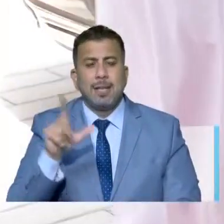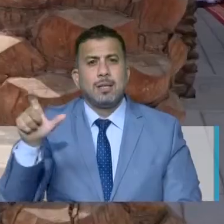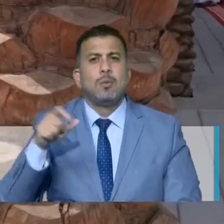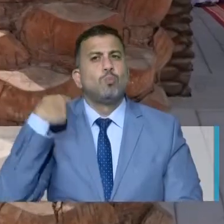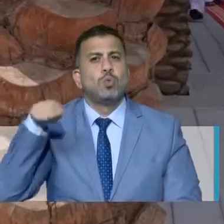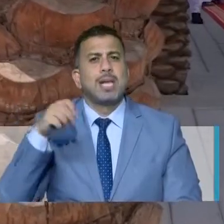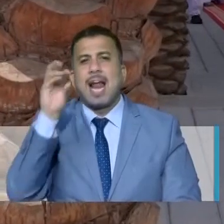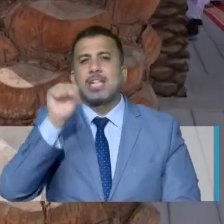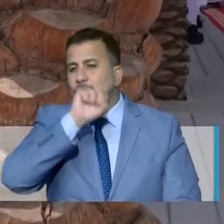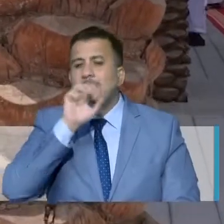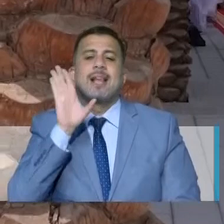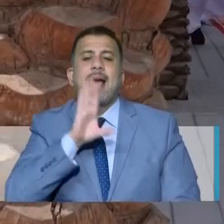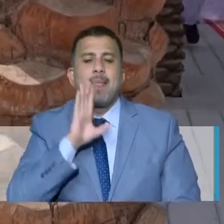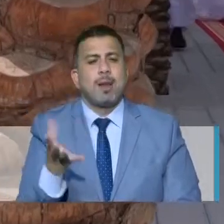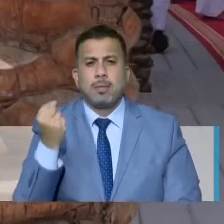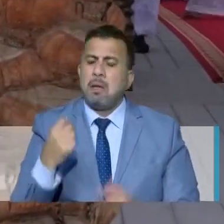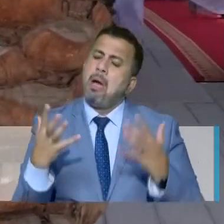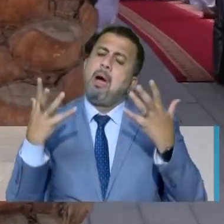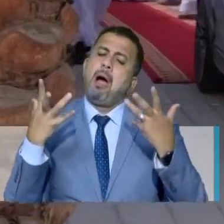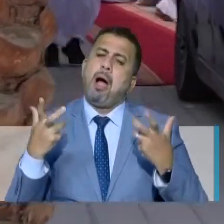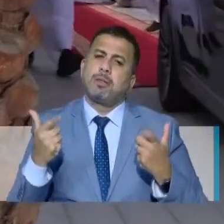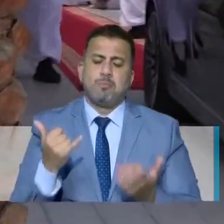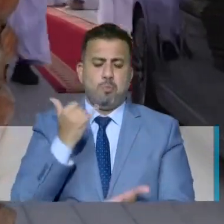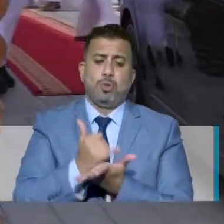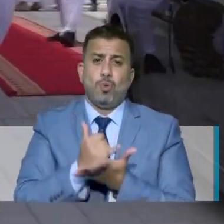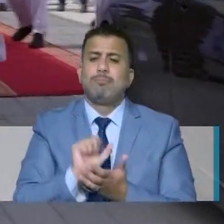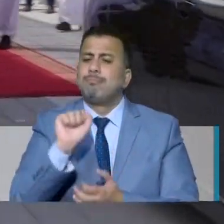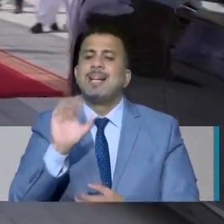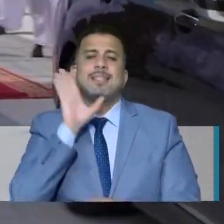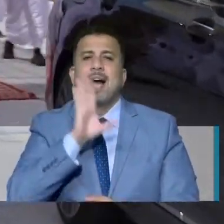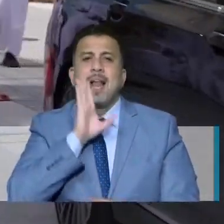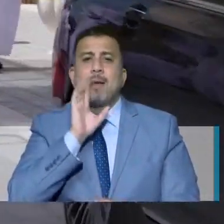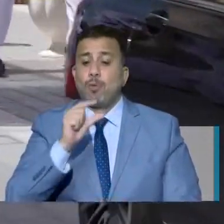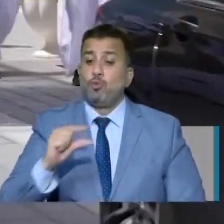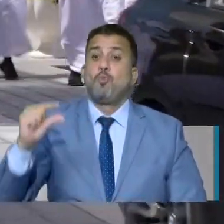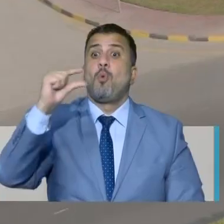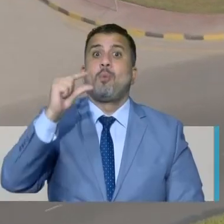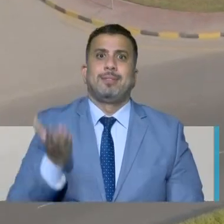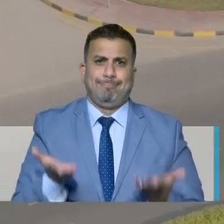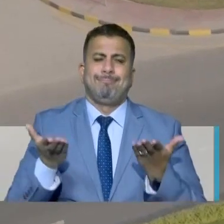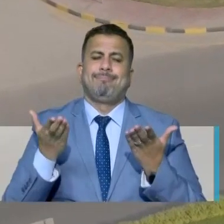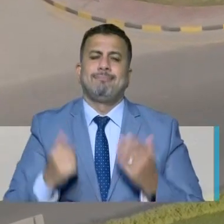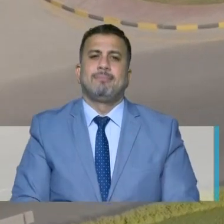الشارقه للتعليم الخاص وعدد من المسؤولين في القطاع التعليمي والسلك الدبلوماسي